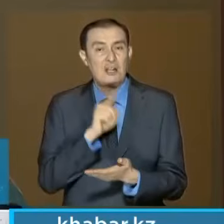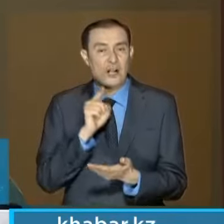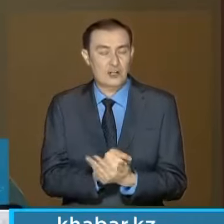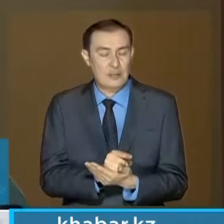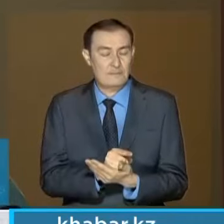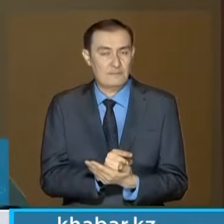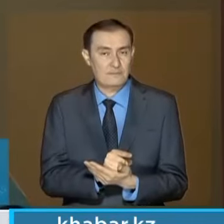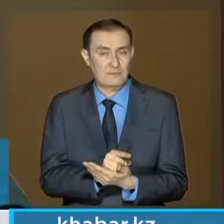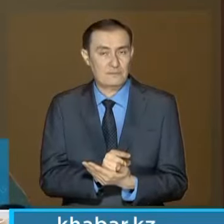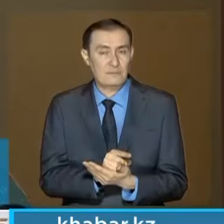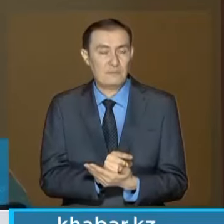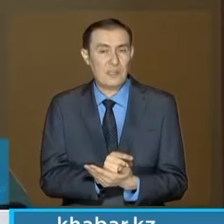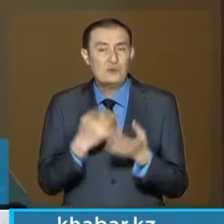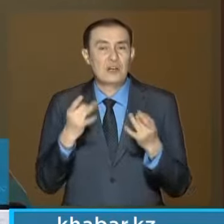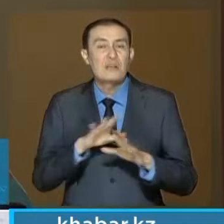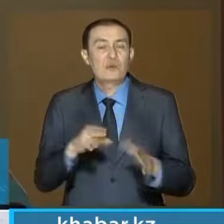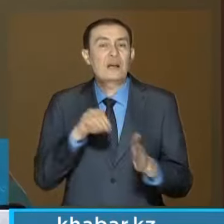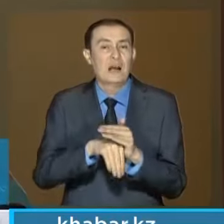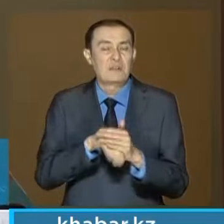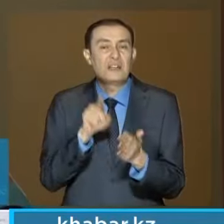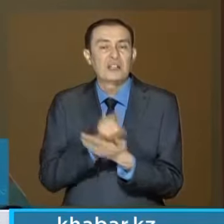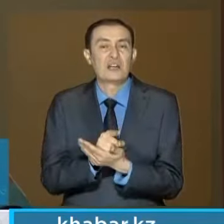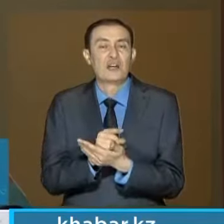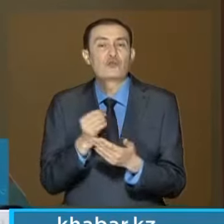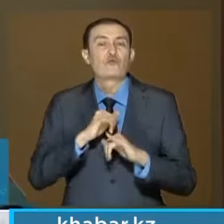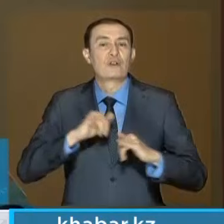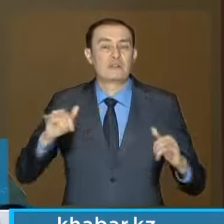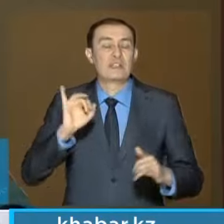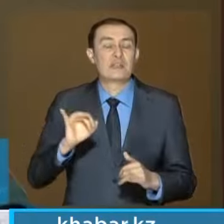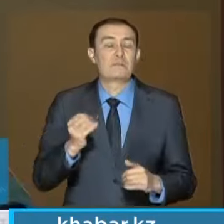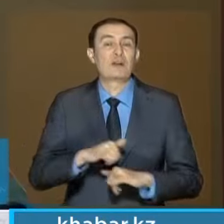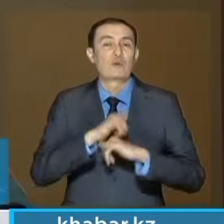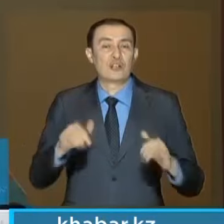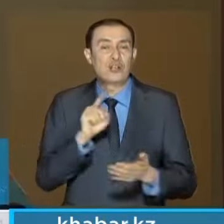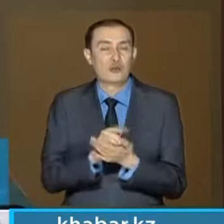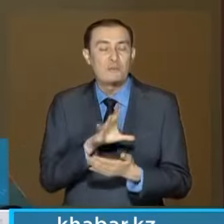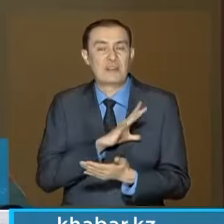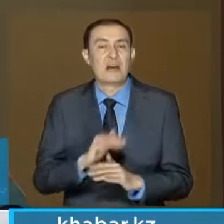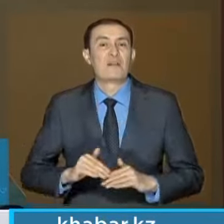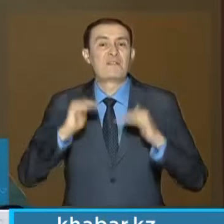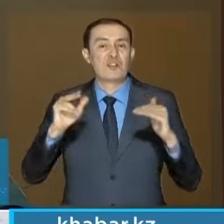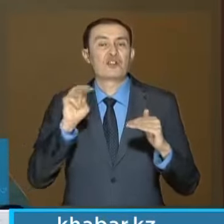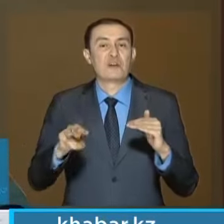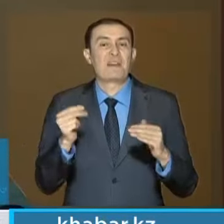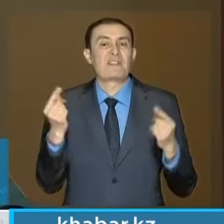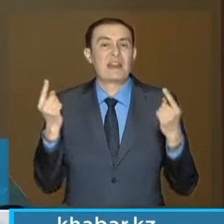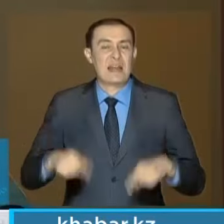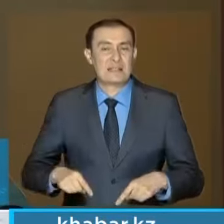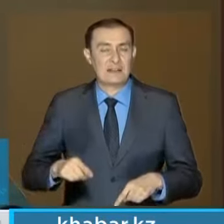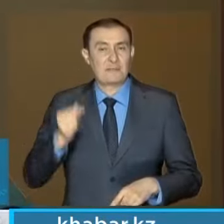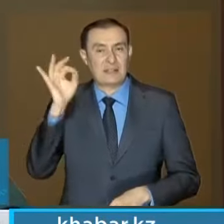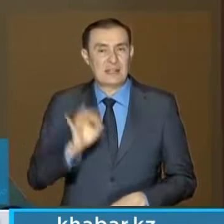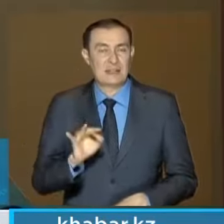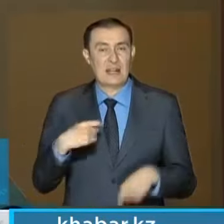ээ должны не просто накапливаться они должны приумножать и при умножении их должно быть выше чем инфляционный процент на